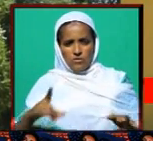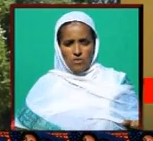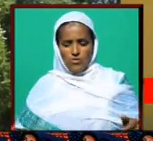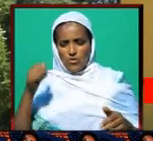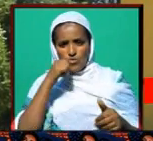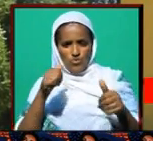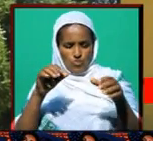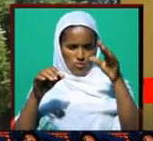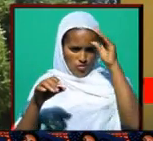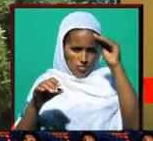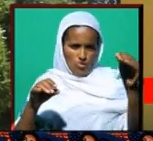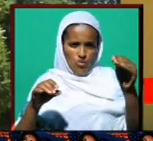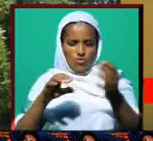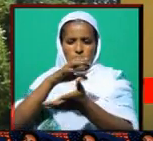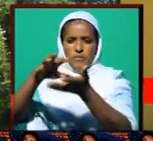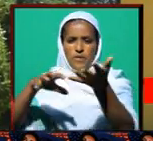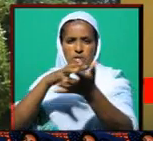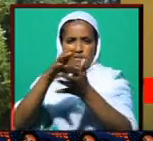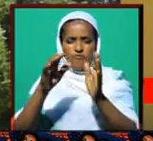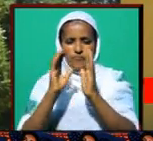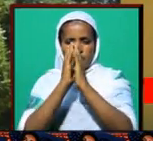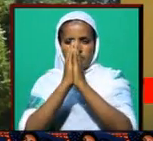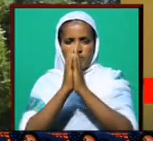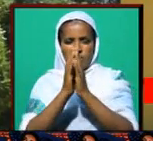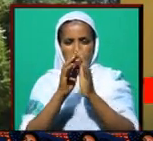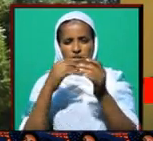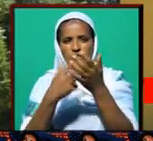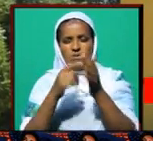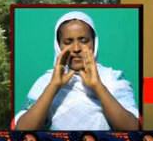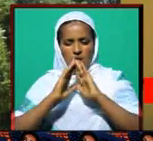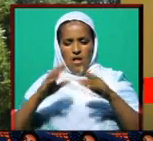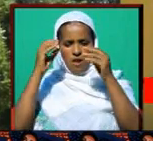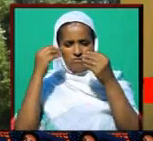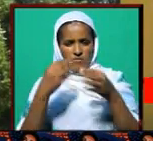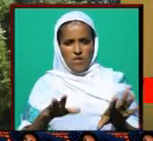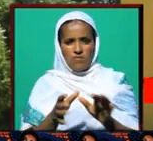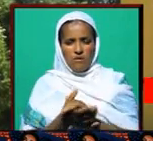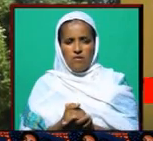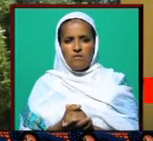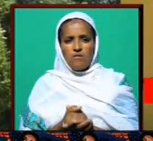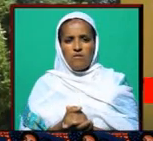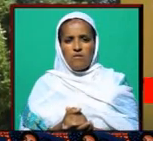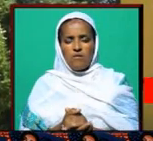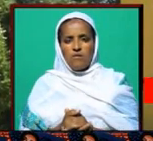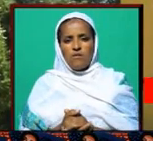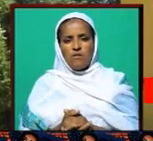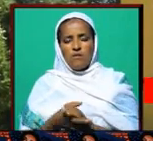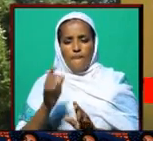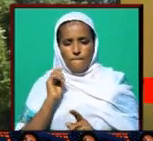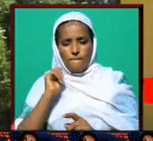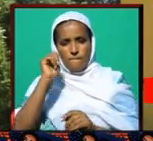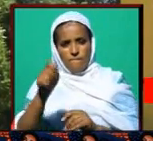እንጂ ለአገልግሎቱ ምእመናኑ ሴቶቹና ወንዶቹ ድብልቅልቅ ብለው በአንድ ላይ ሲያስቀድሱ በእውነቱ ሰላም